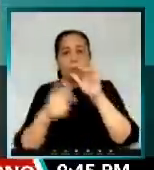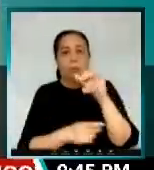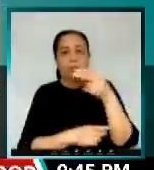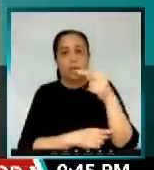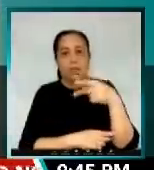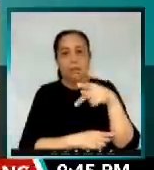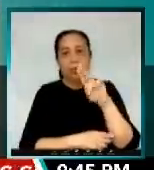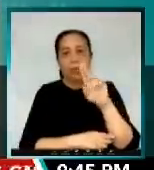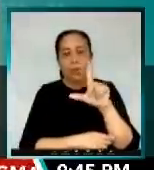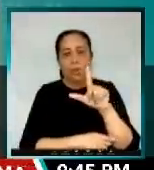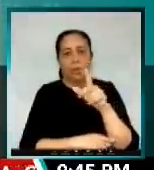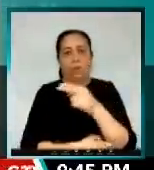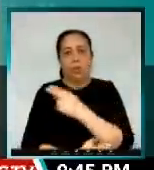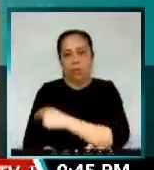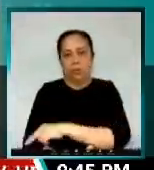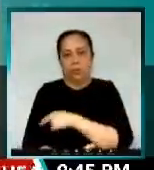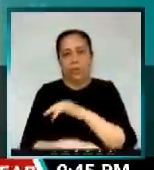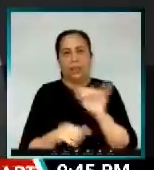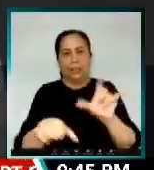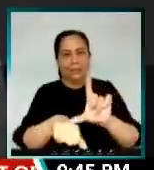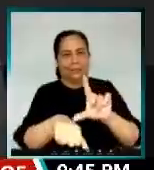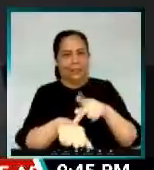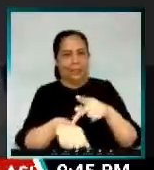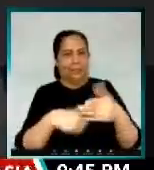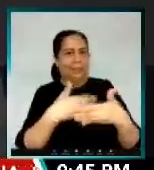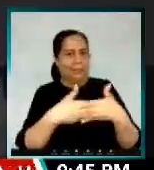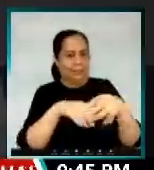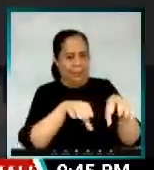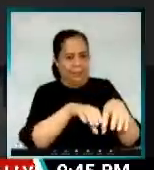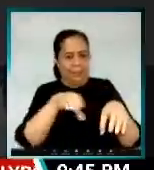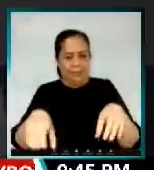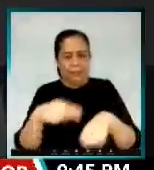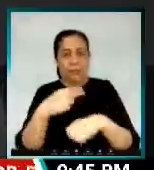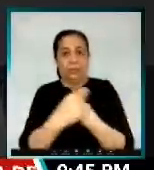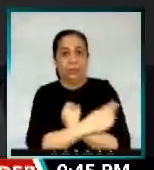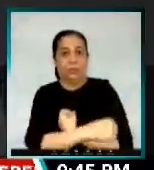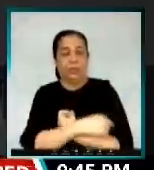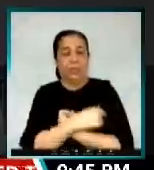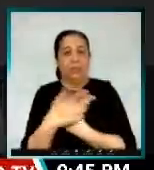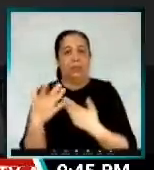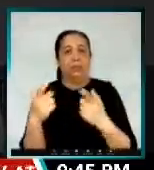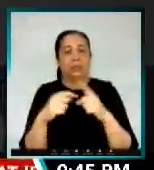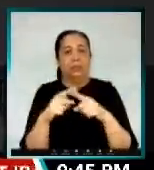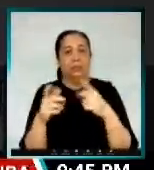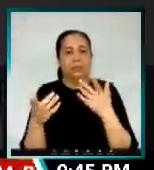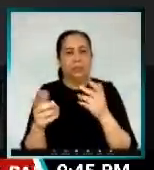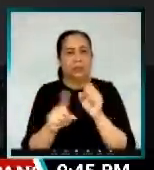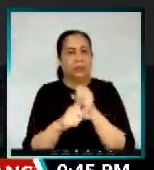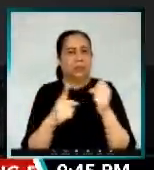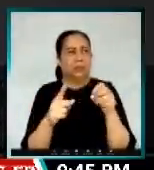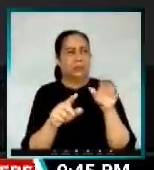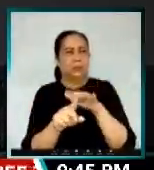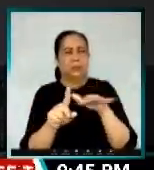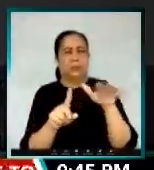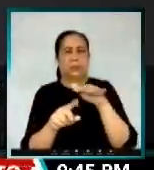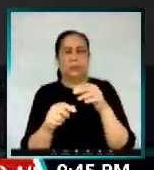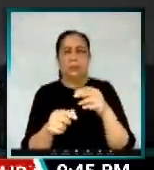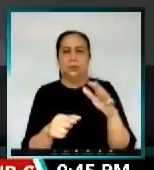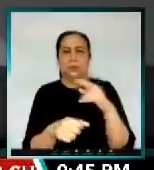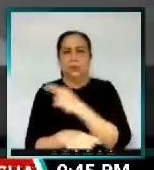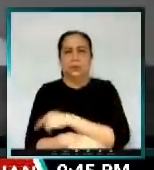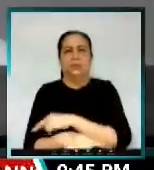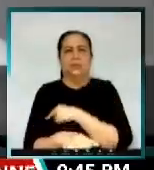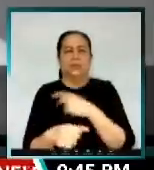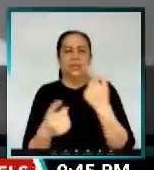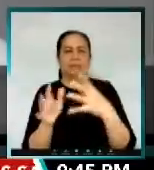Hospital in Las Piñas, nearby hospital. Salamin ng kasalukuyang sitwasyon sa mga ospital ang nangyari kay